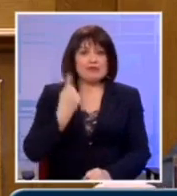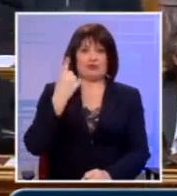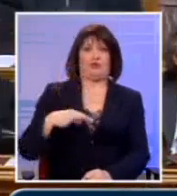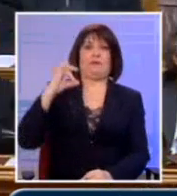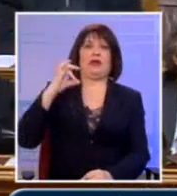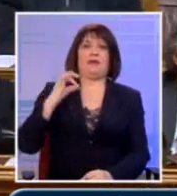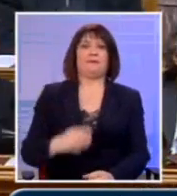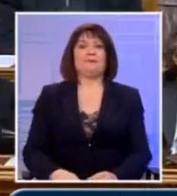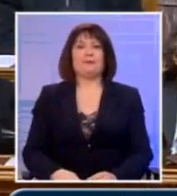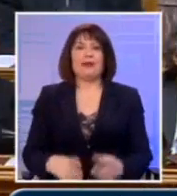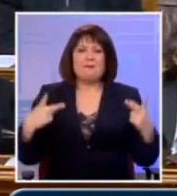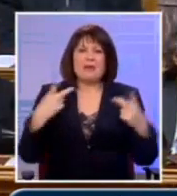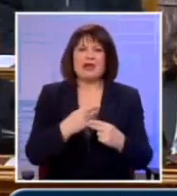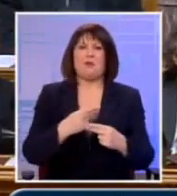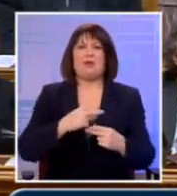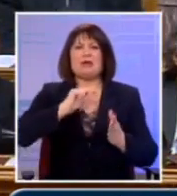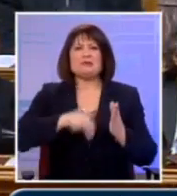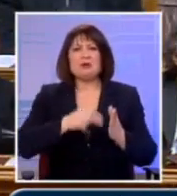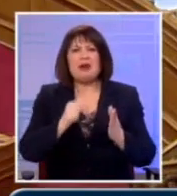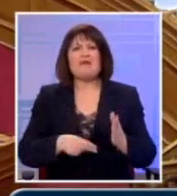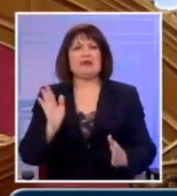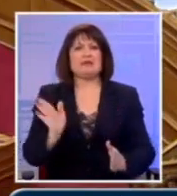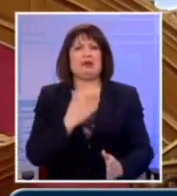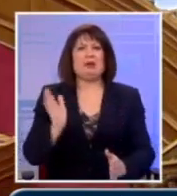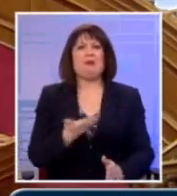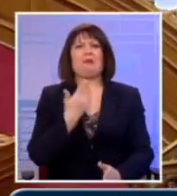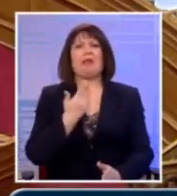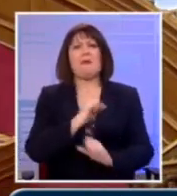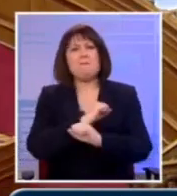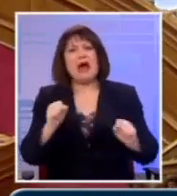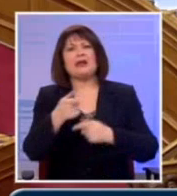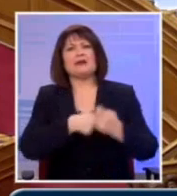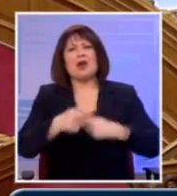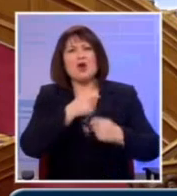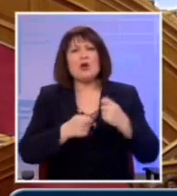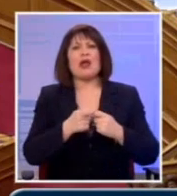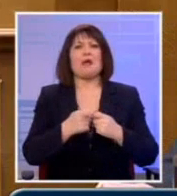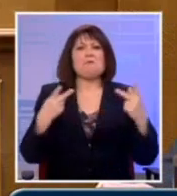Περικοπές και οι απολύσεις, οι υπογραφές και η απορρίθμιση της αγοράς είναι μεταρρύθμιση?